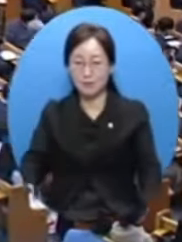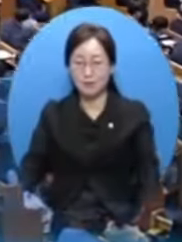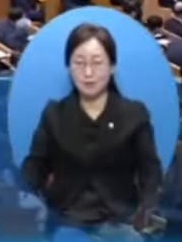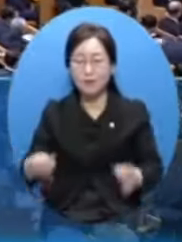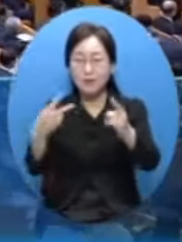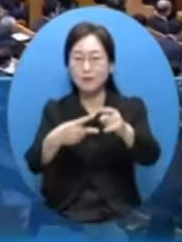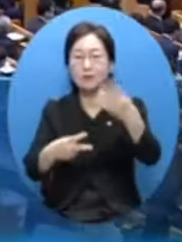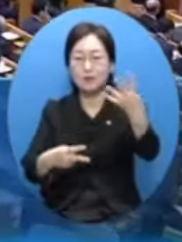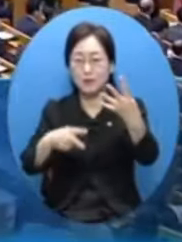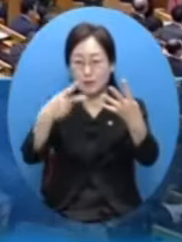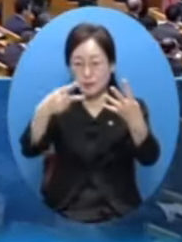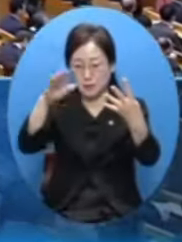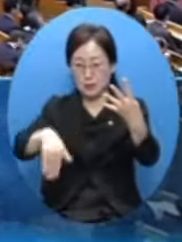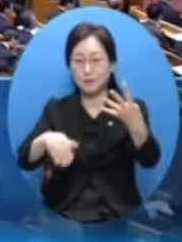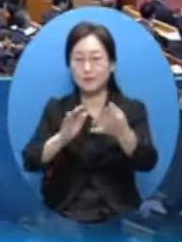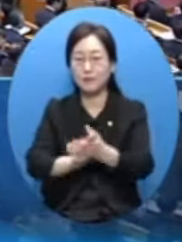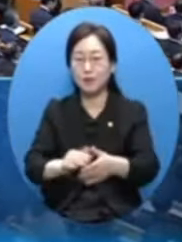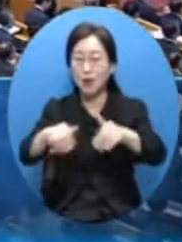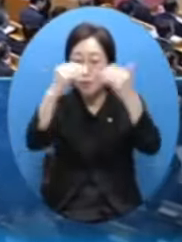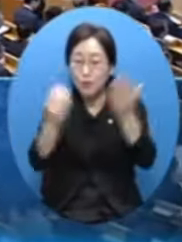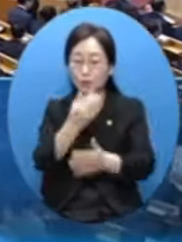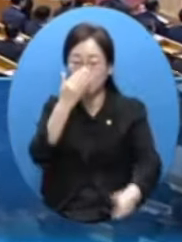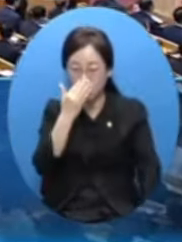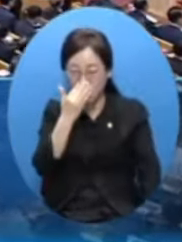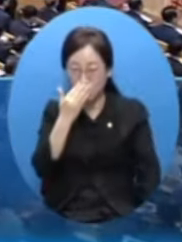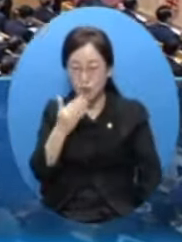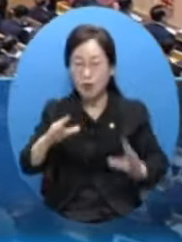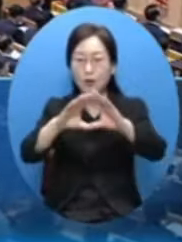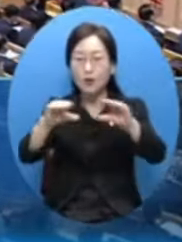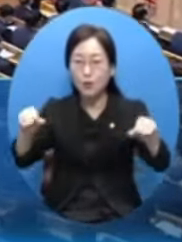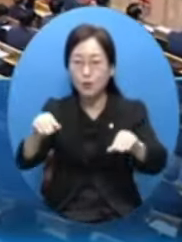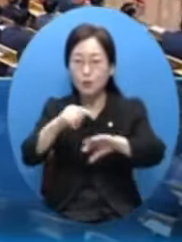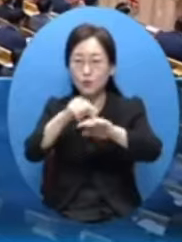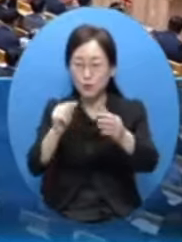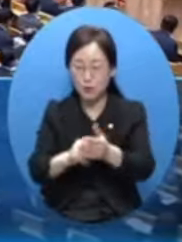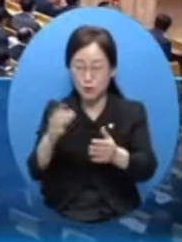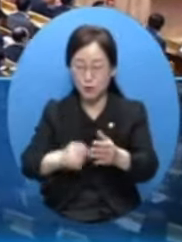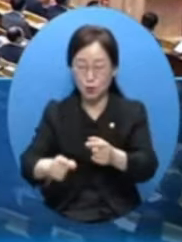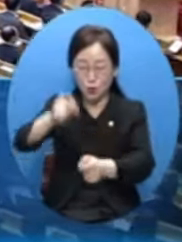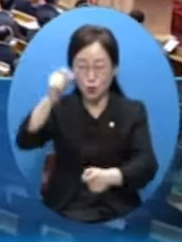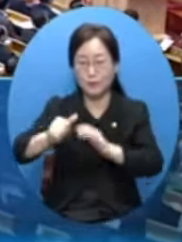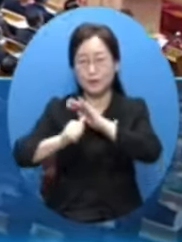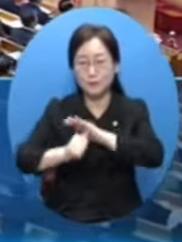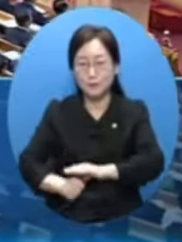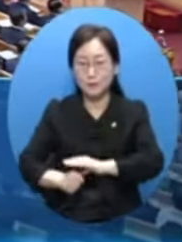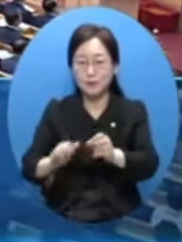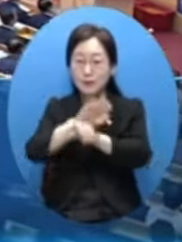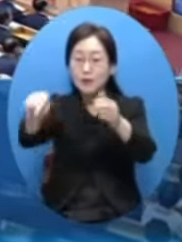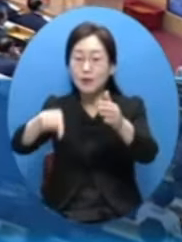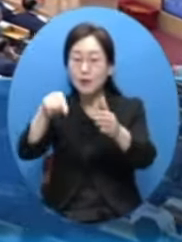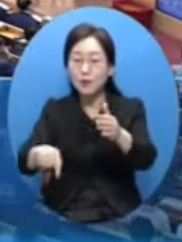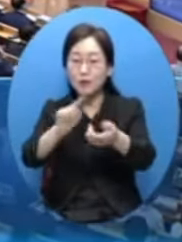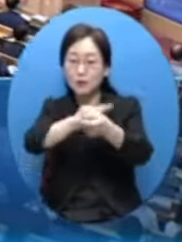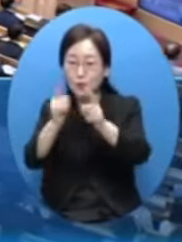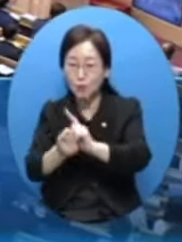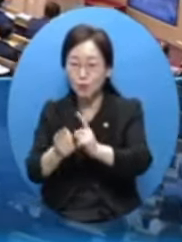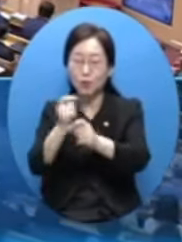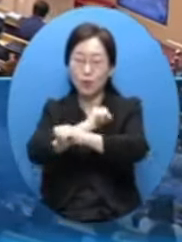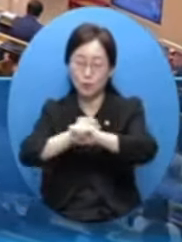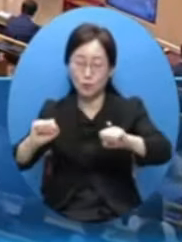에베소서 4장 2절 3절을 설명합니다. 모든 겸손과 온유로 하고 오래 참음으로 사랑 가운데 서로